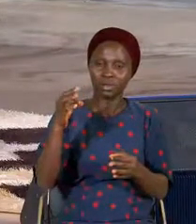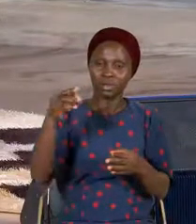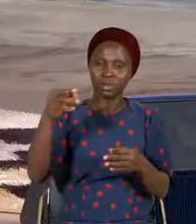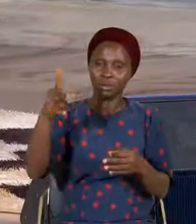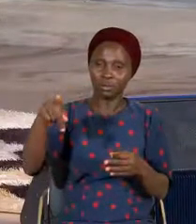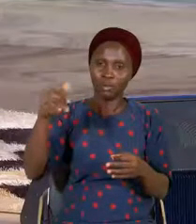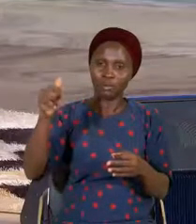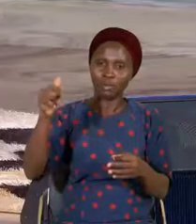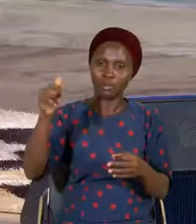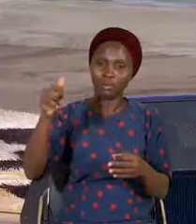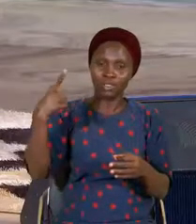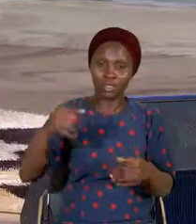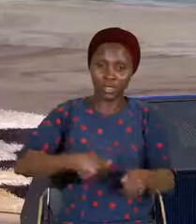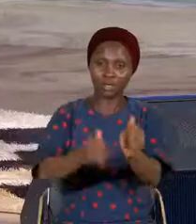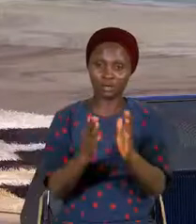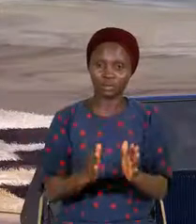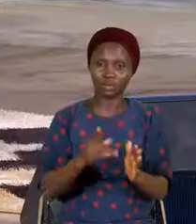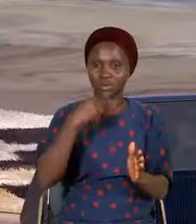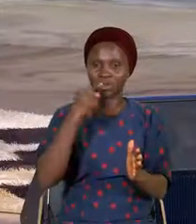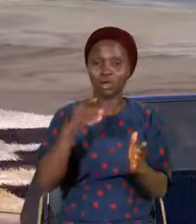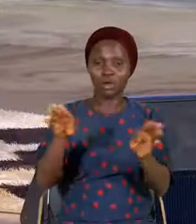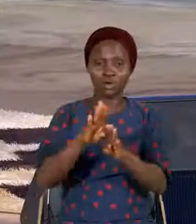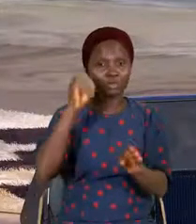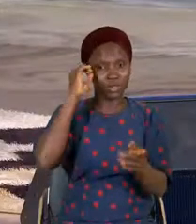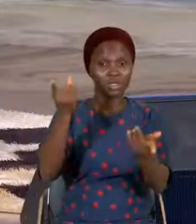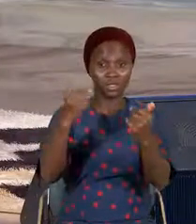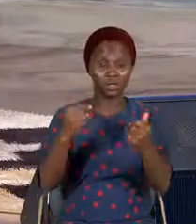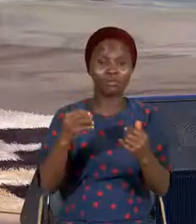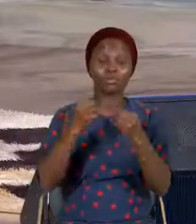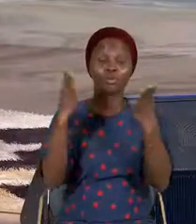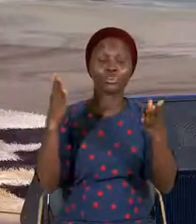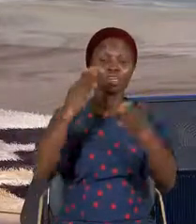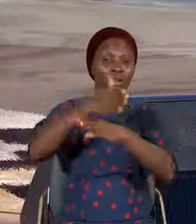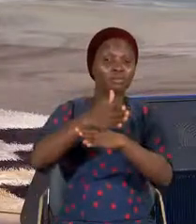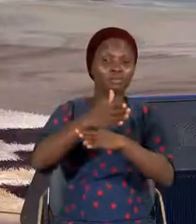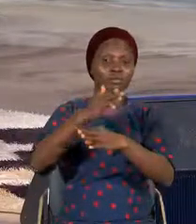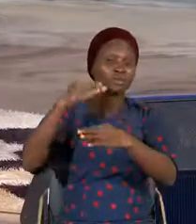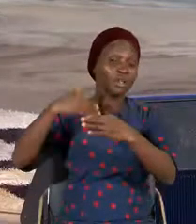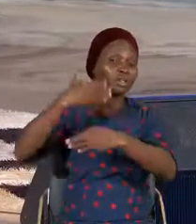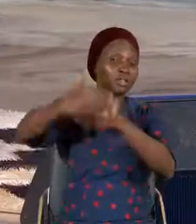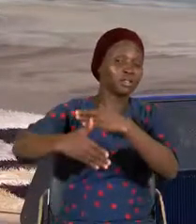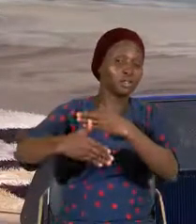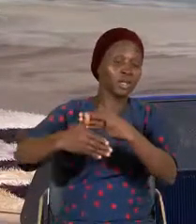dit, bien qu'il soit venu plus tard,